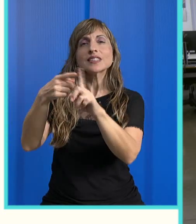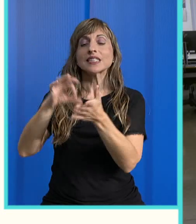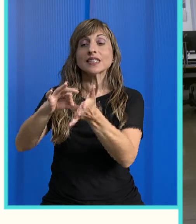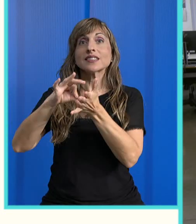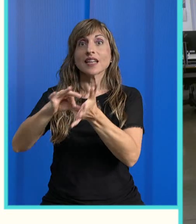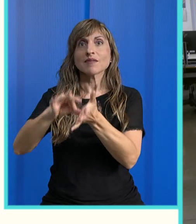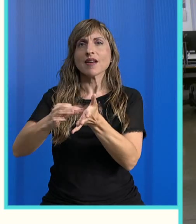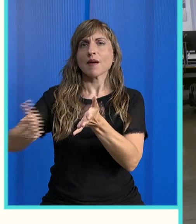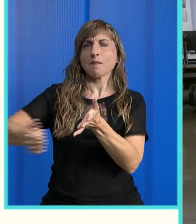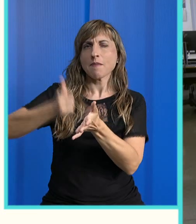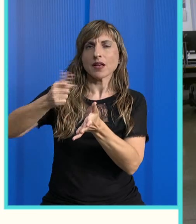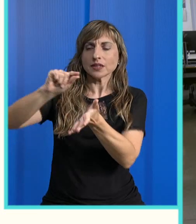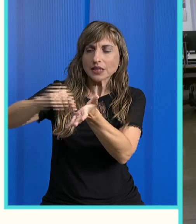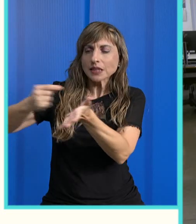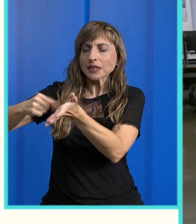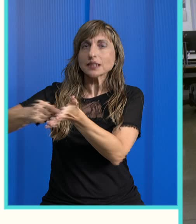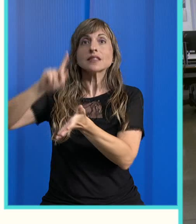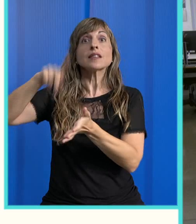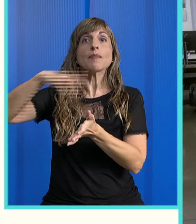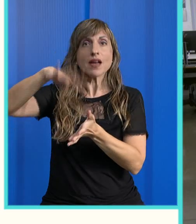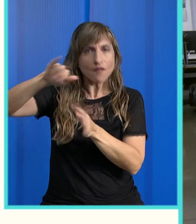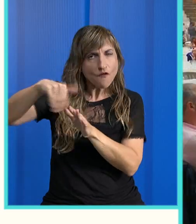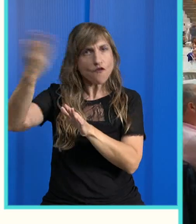'adquisició de nous contractes també fora de Catalunya.